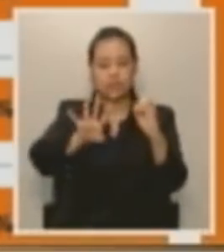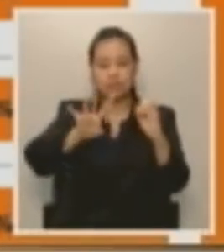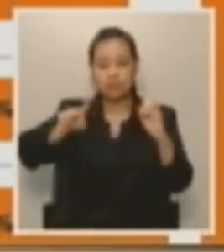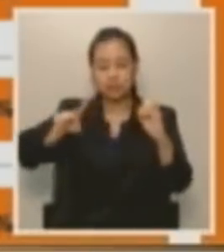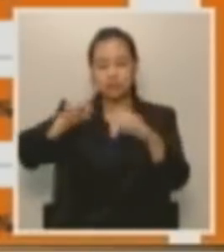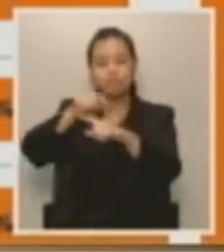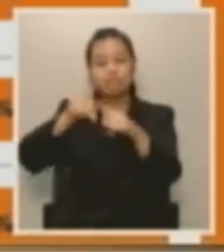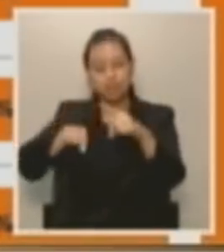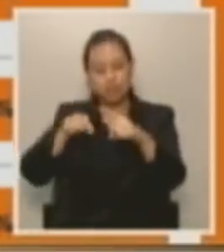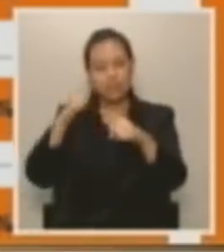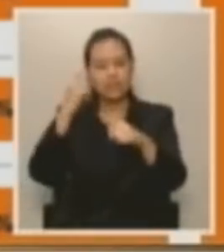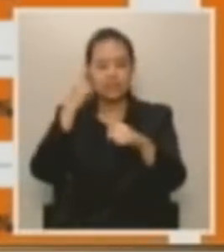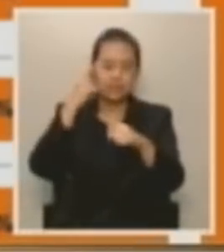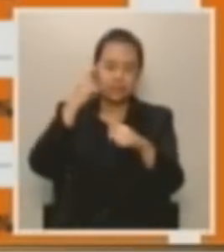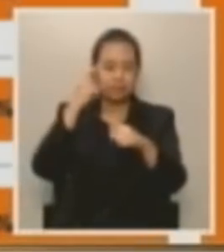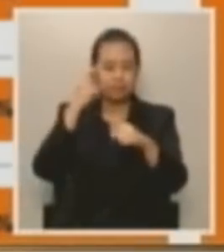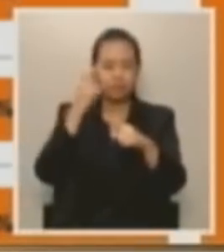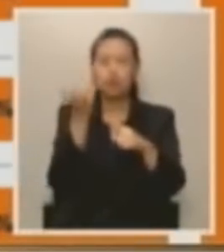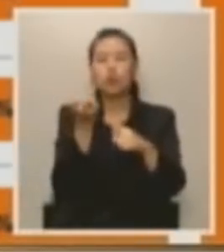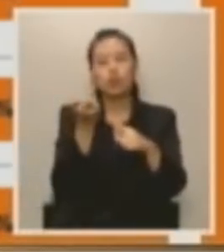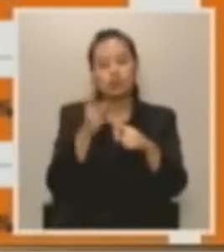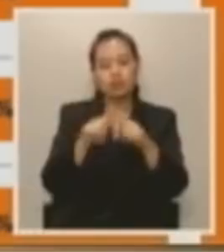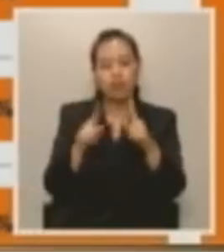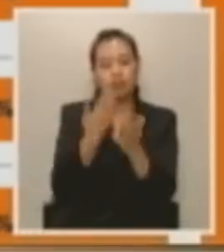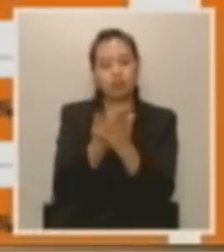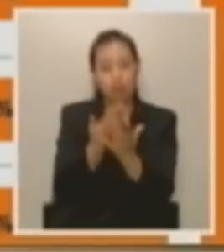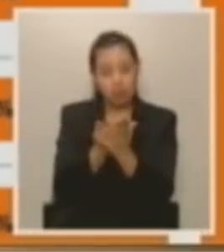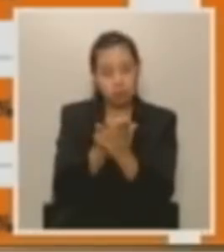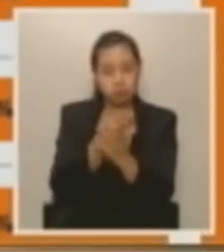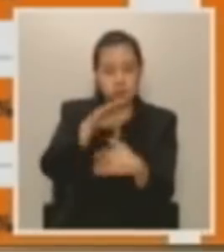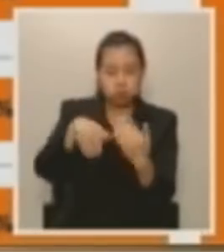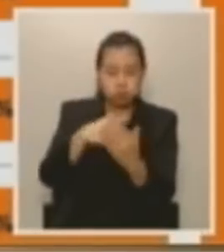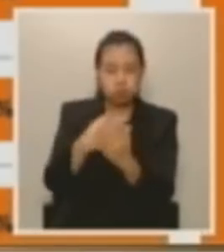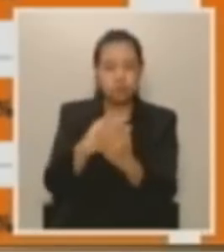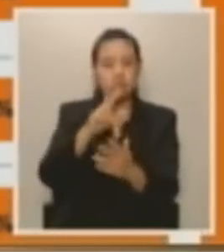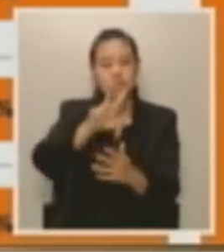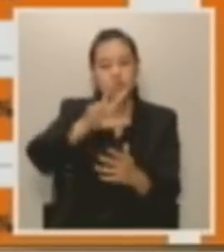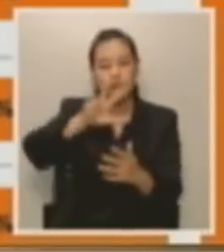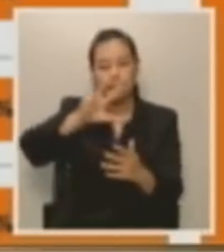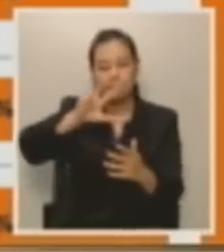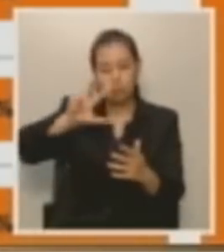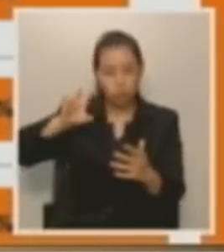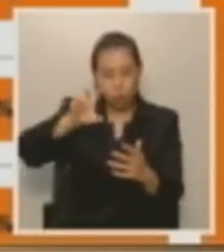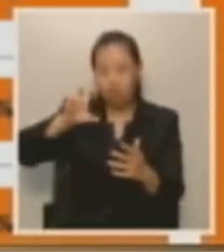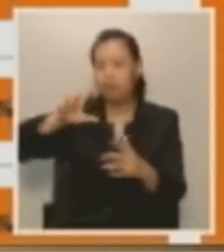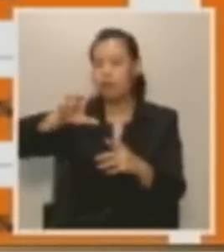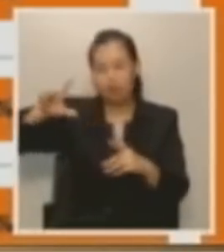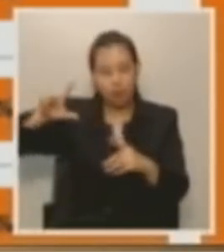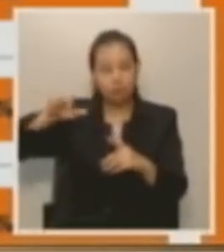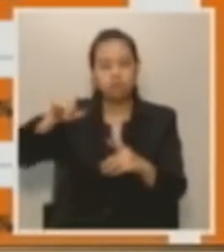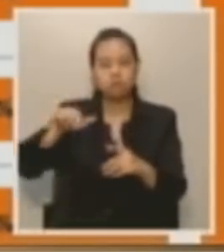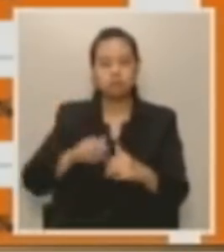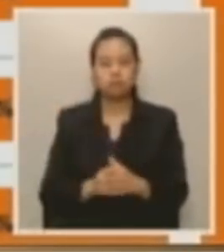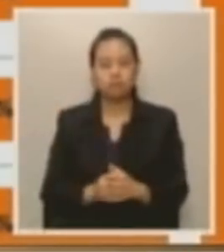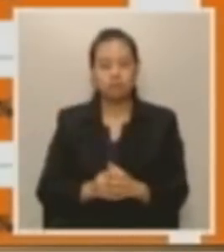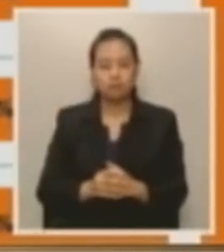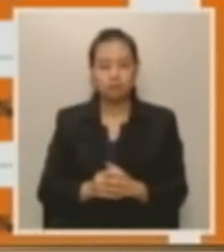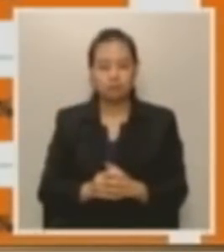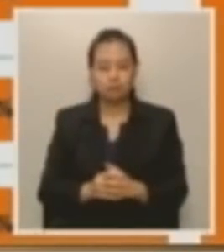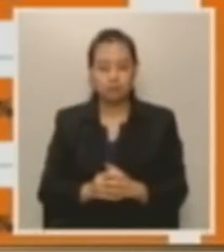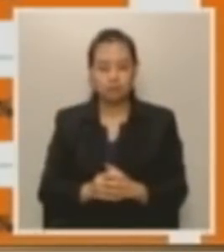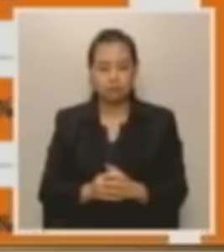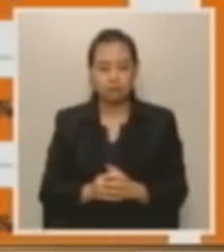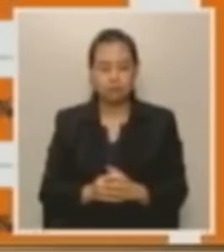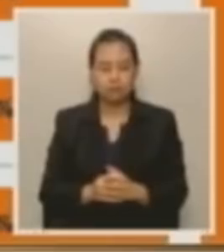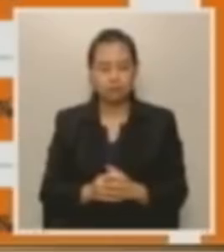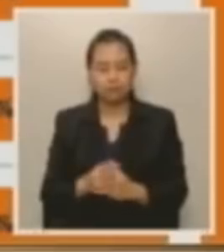0.41% ถือว่านับเป็นเปอร์เซ็นต์แล้วไม่มากค่ะแต่เป็นเม็ดเงินประมาณ300กว่าล้านถ้าดูแบบนี้นะคะเราอนุม